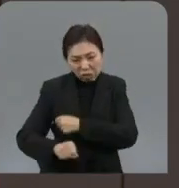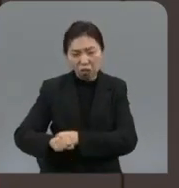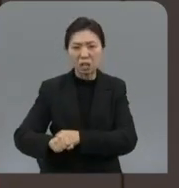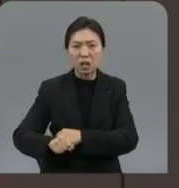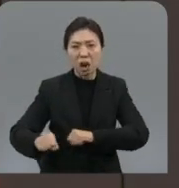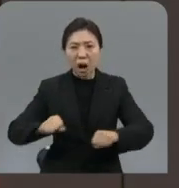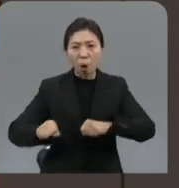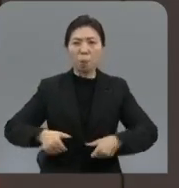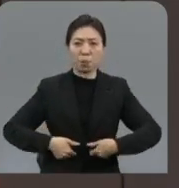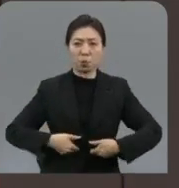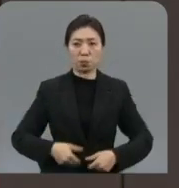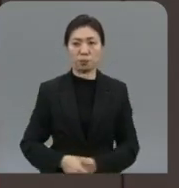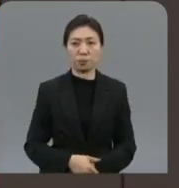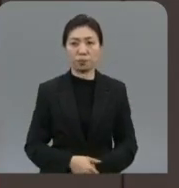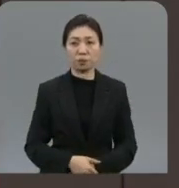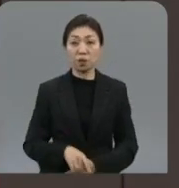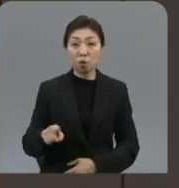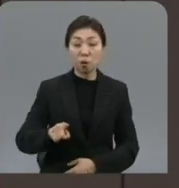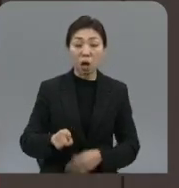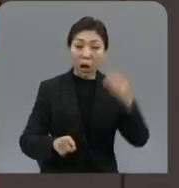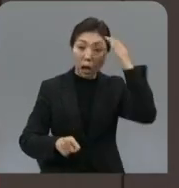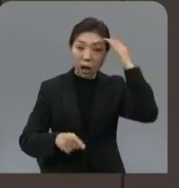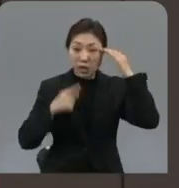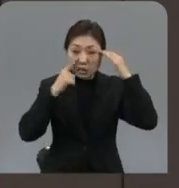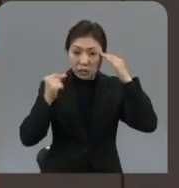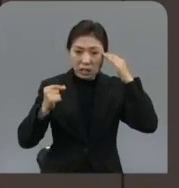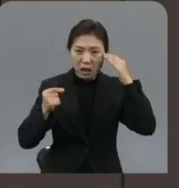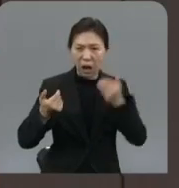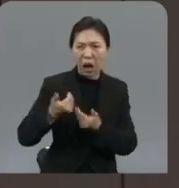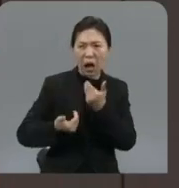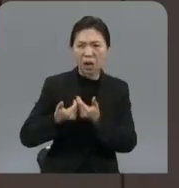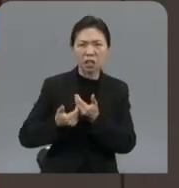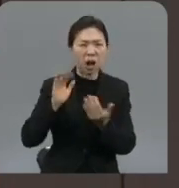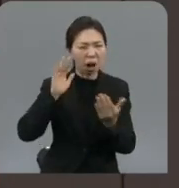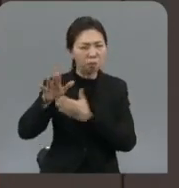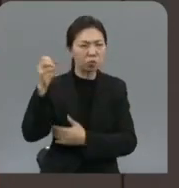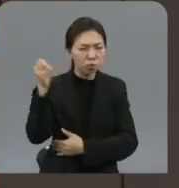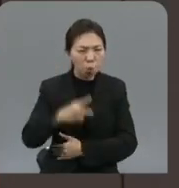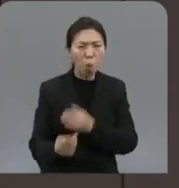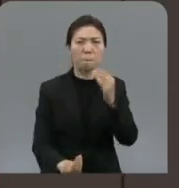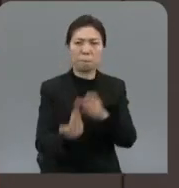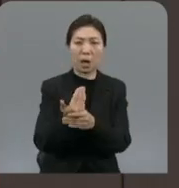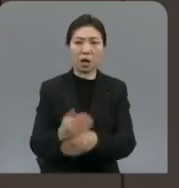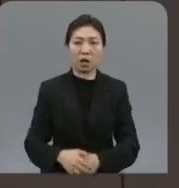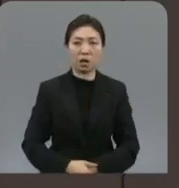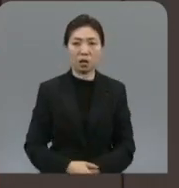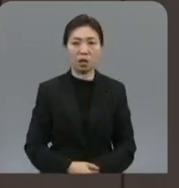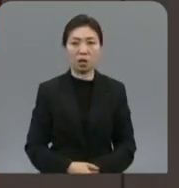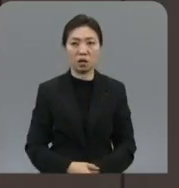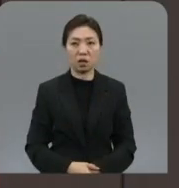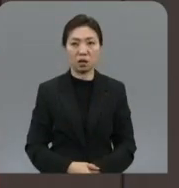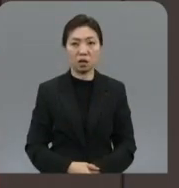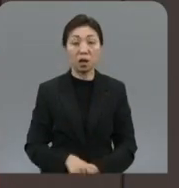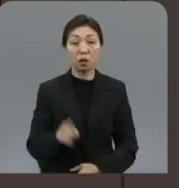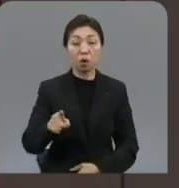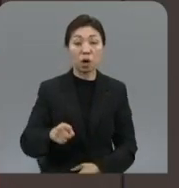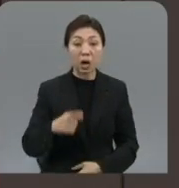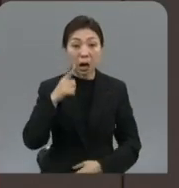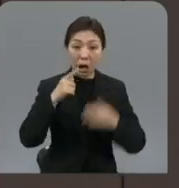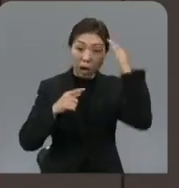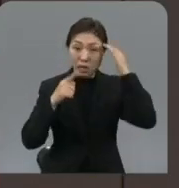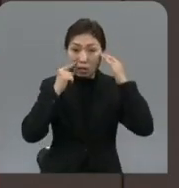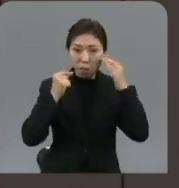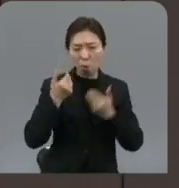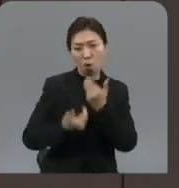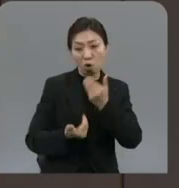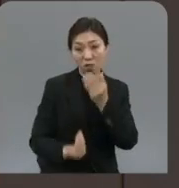attendue dorénavant entre les anciens ouvriers sud-coréens et leur gouvernement dans ce contexte les experts des relations sud-coré anony poème